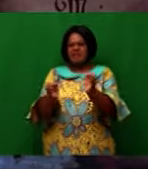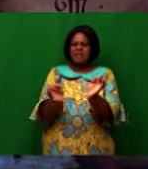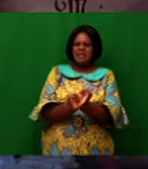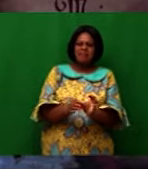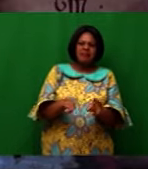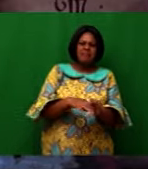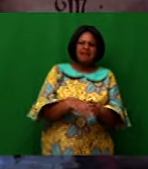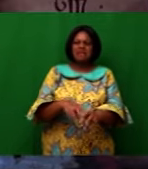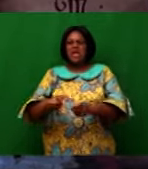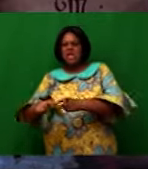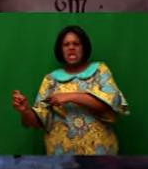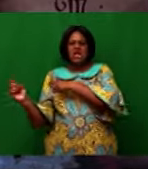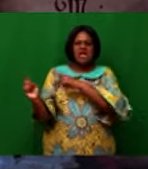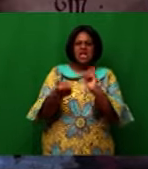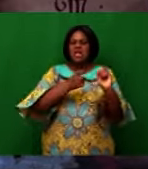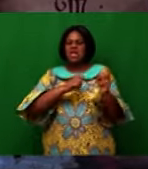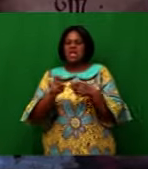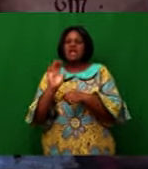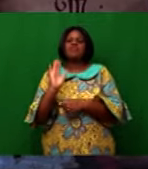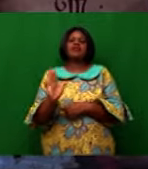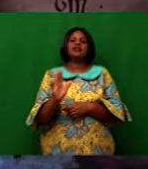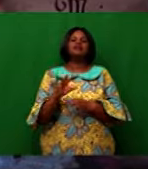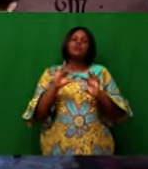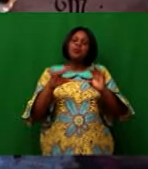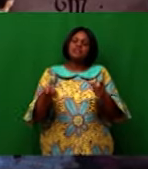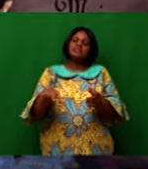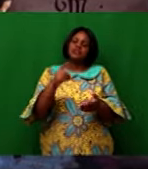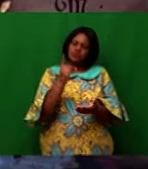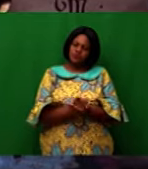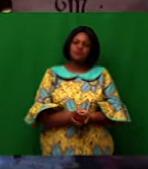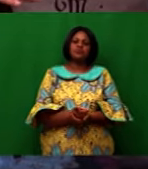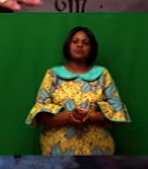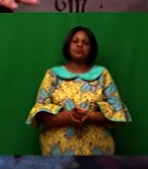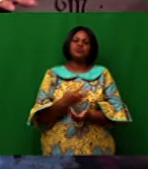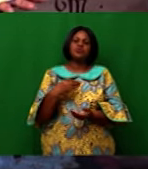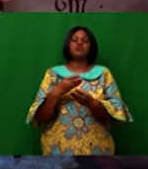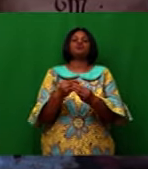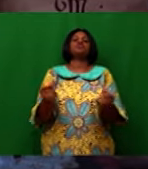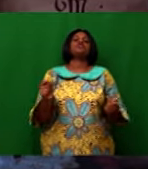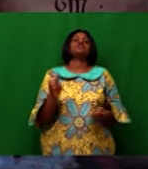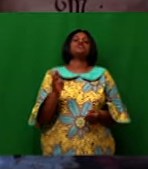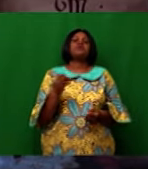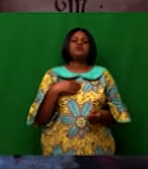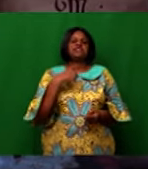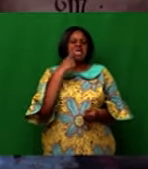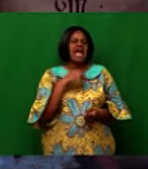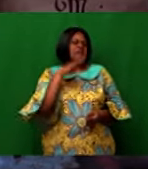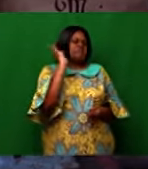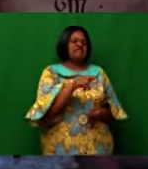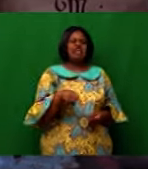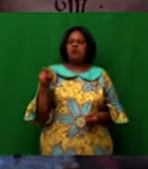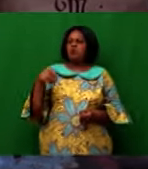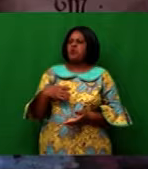munharaunda ndezvipiko zvatinganatse kuti zvinhu zvifambe ndonyaya iri pano hapana ari kushorwa kana ari kukudzwa